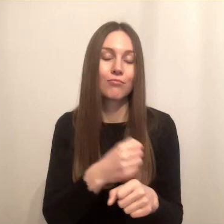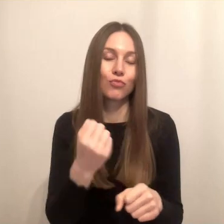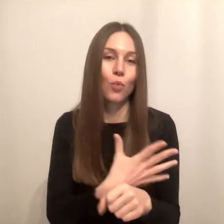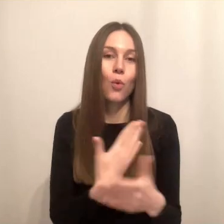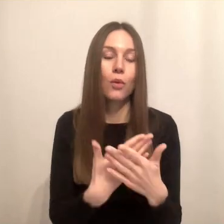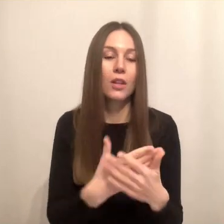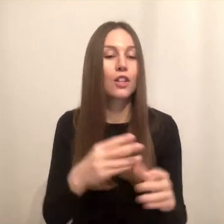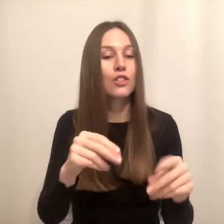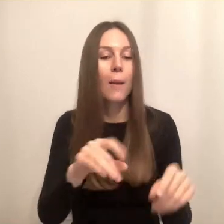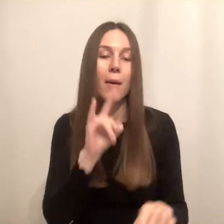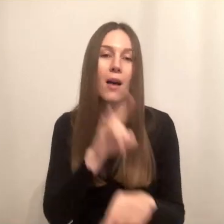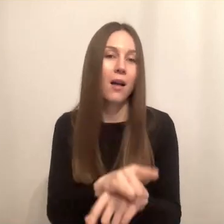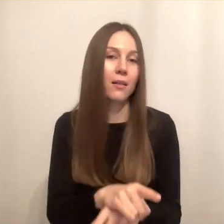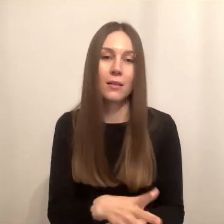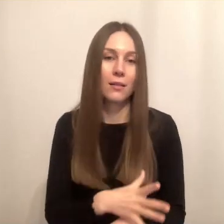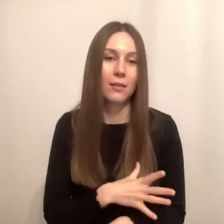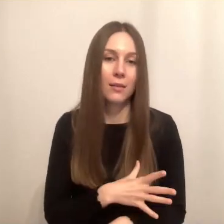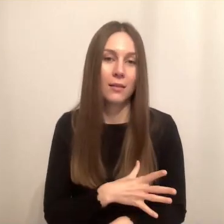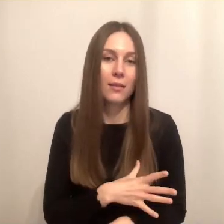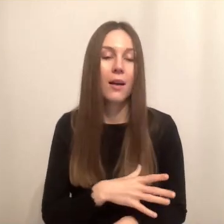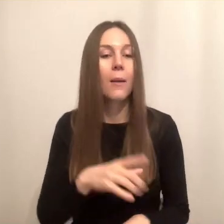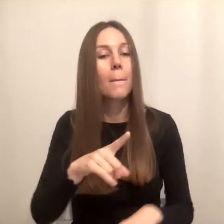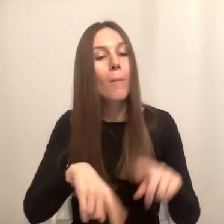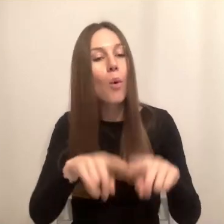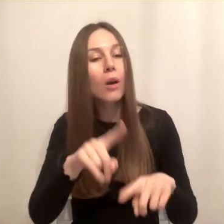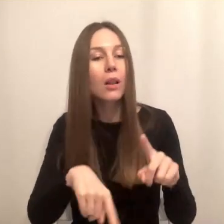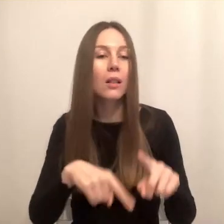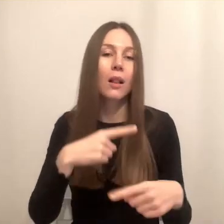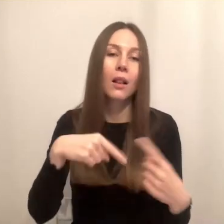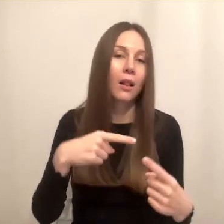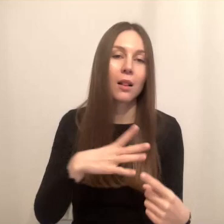nes ten negalima politikuoti, ten reikia dirbti